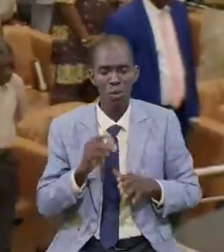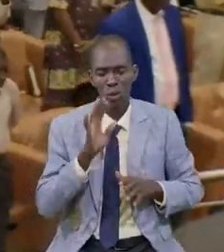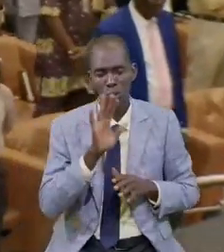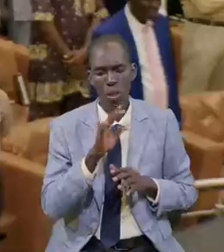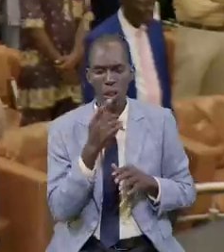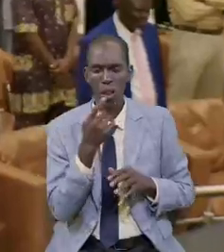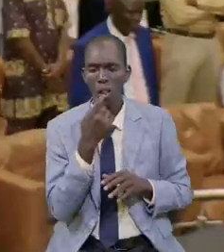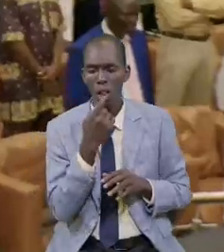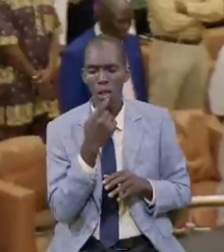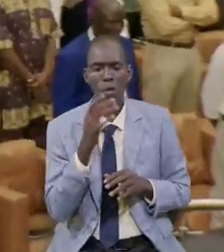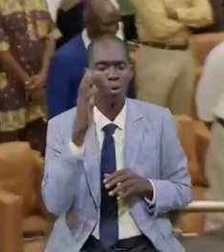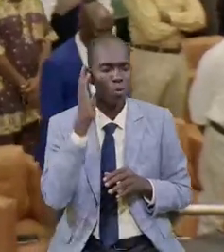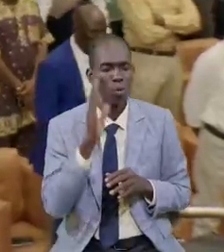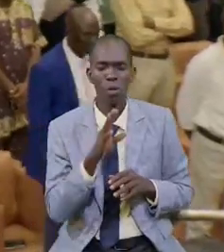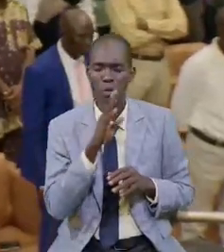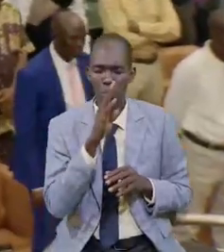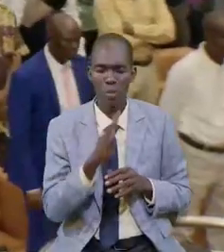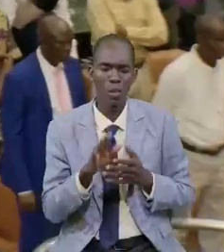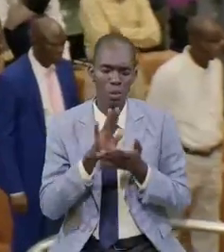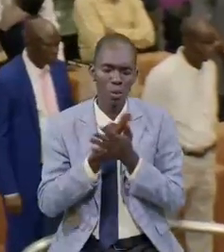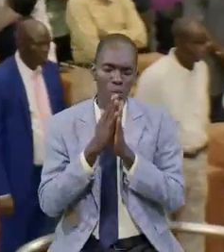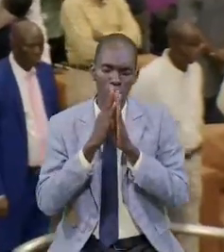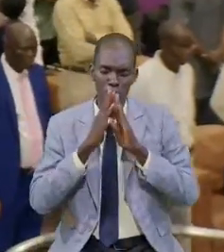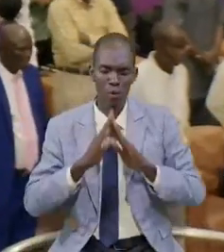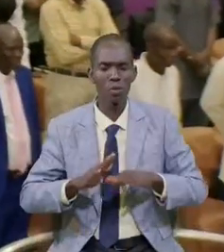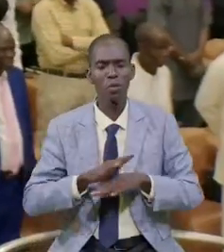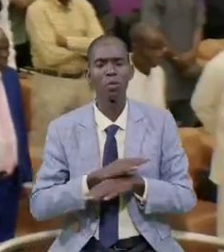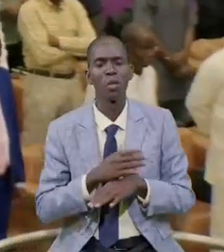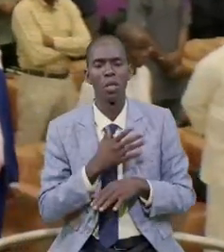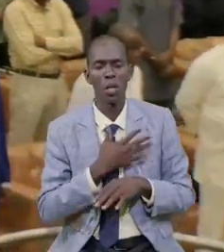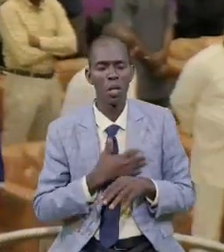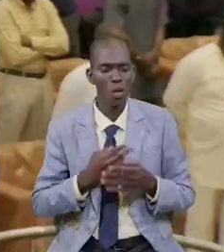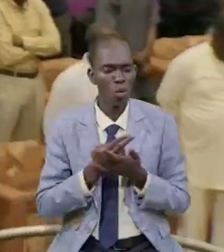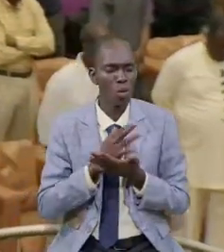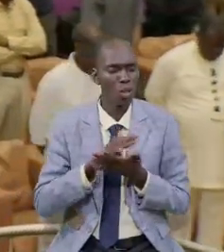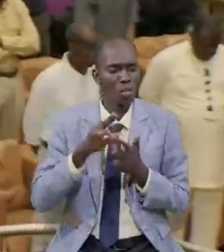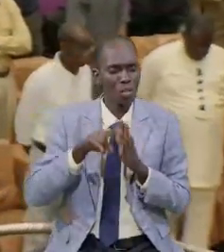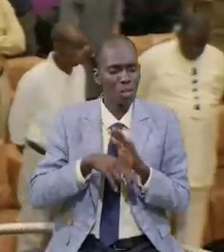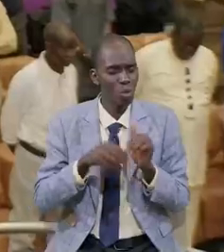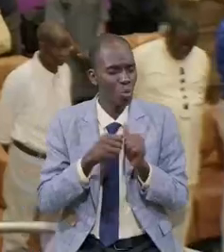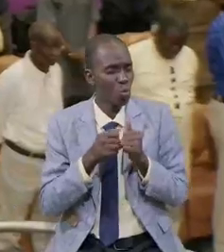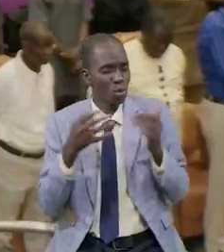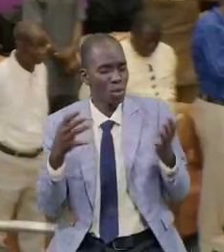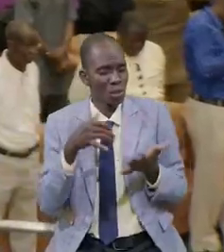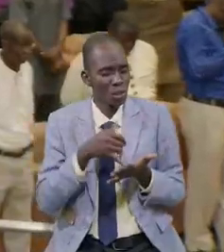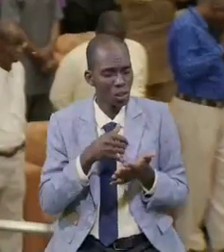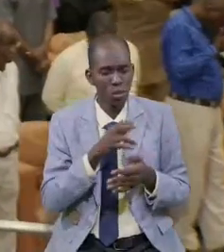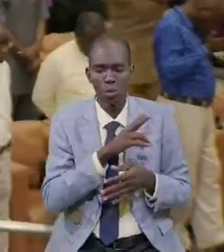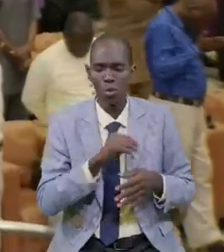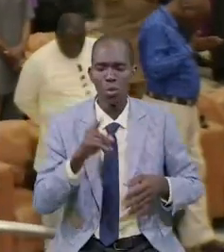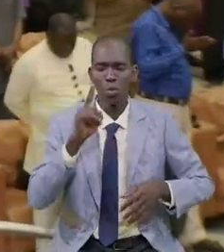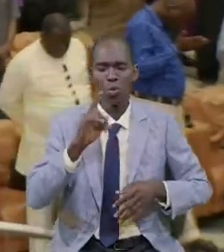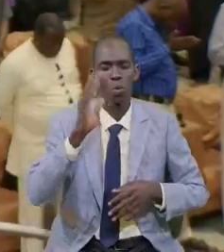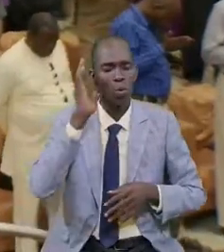votre langue sera paisible. Et la sanctification